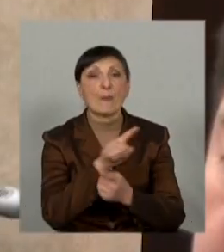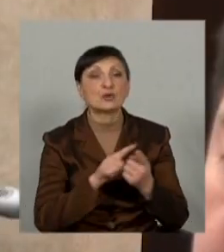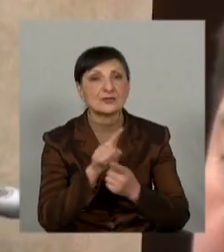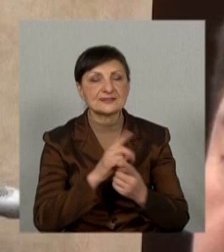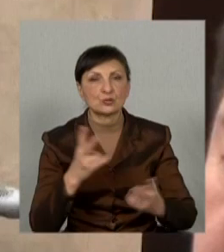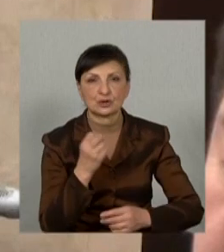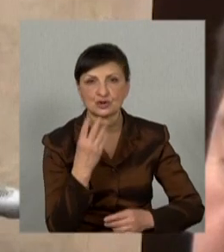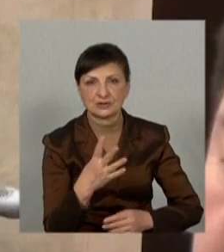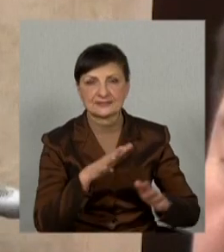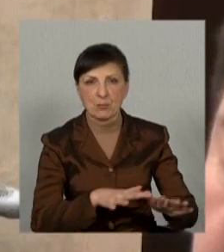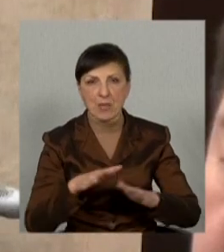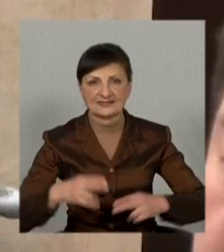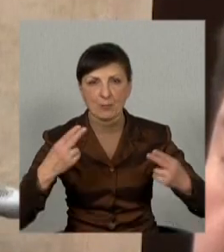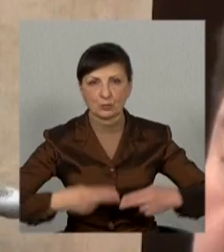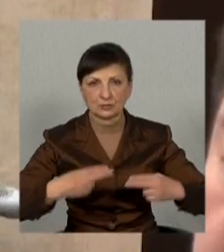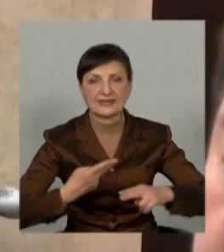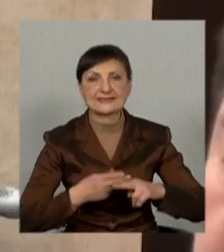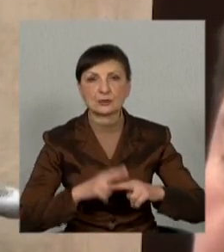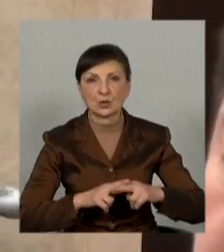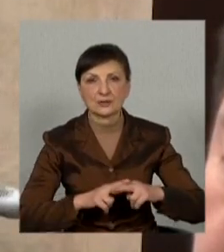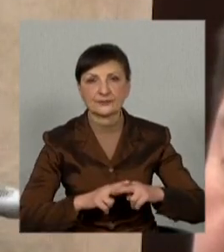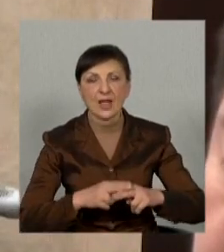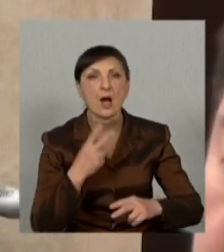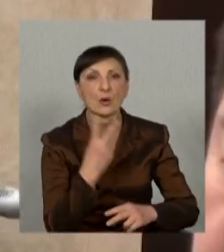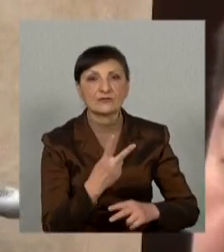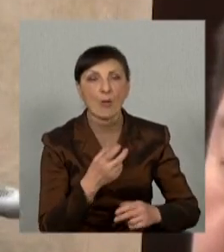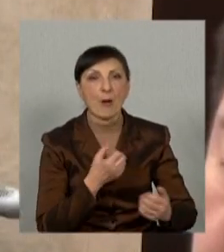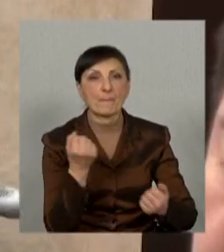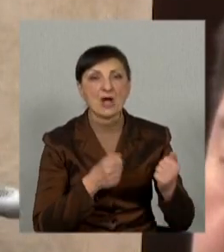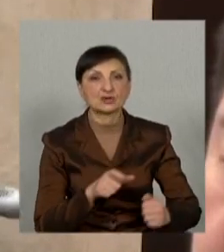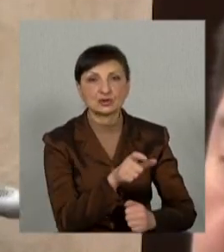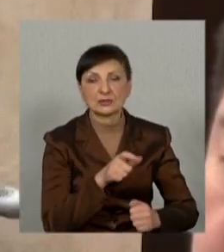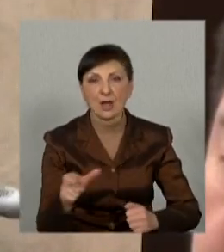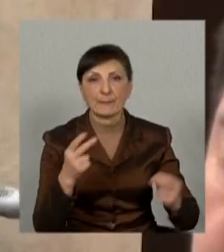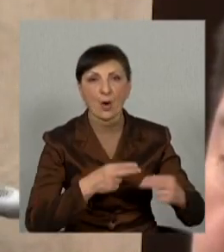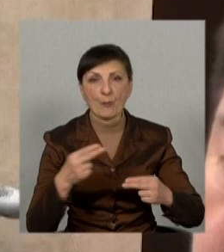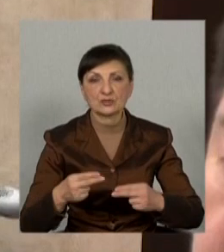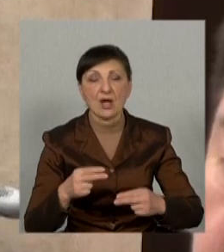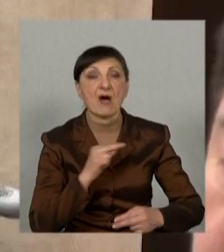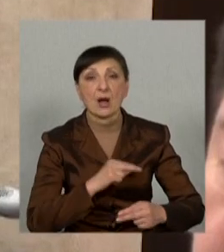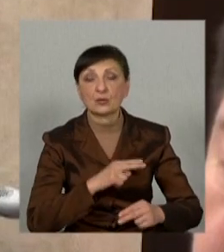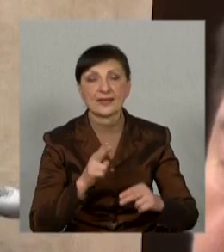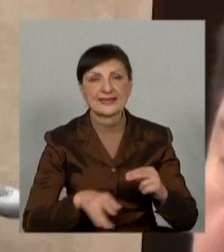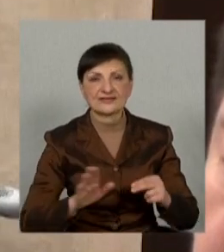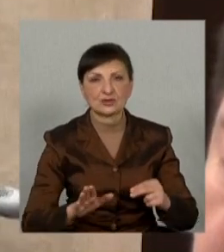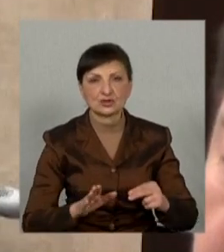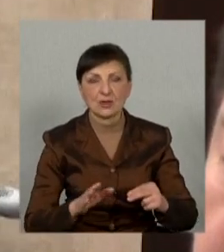подлежит 14 пунктов пропуска, из которых по 2 автомобильным пунктам пропуска работы не завершены.